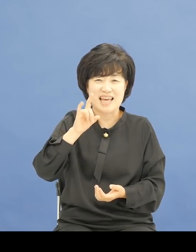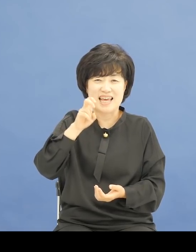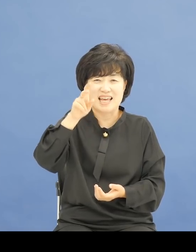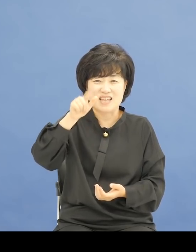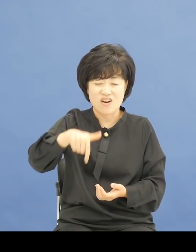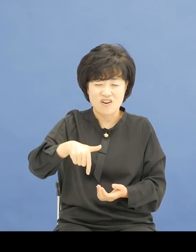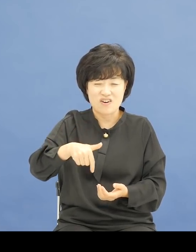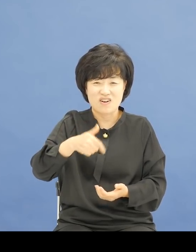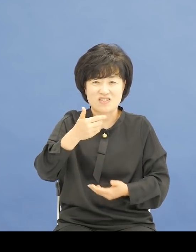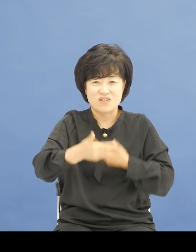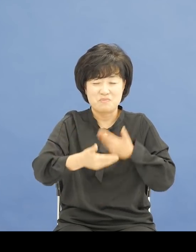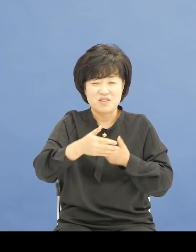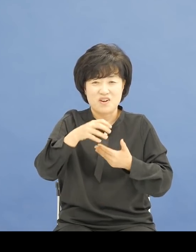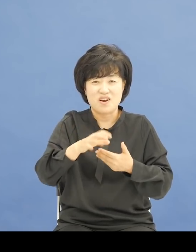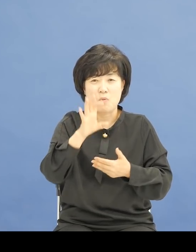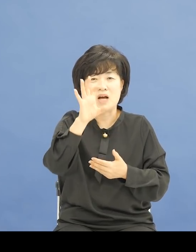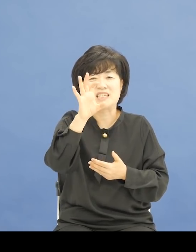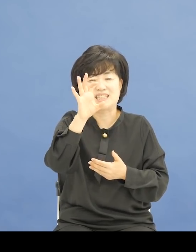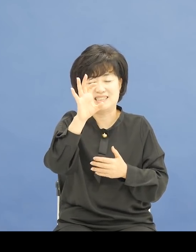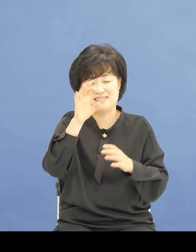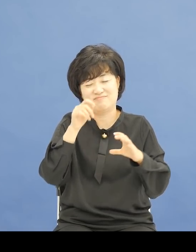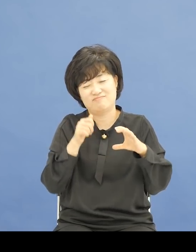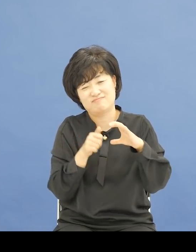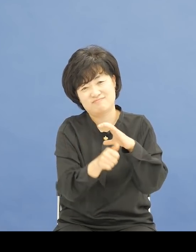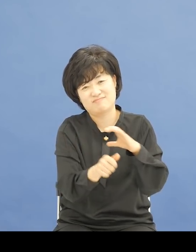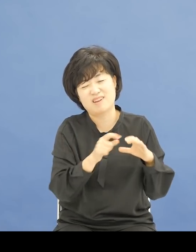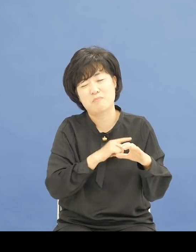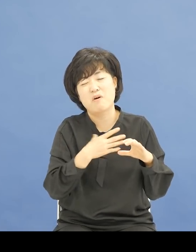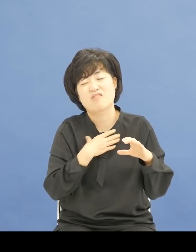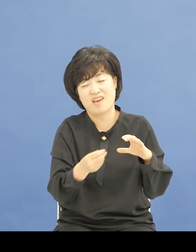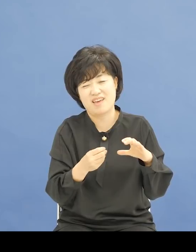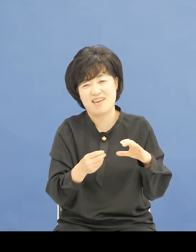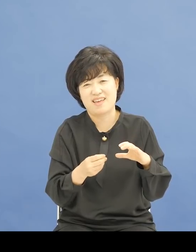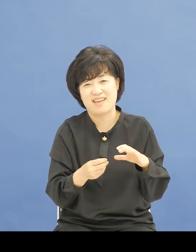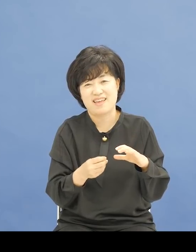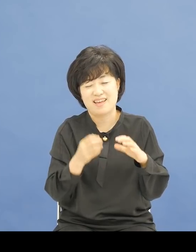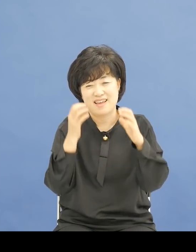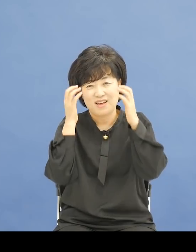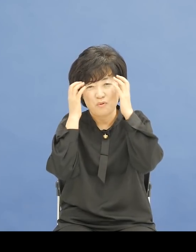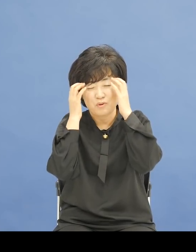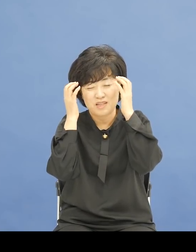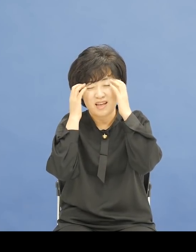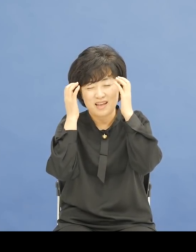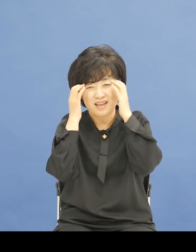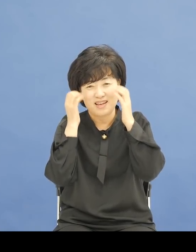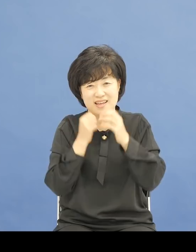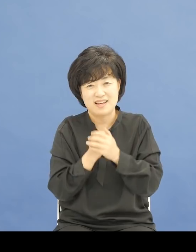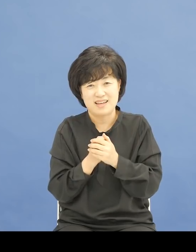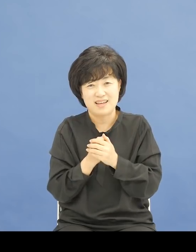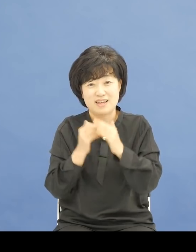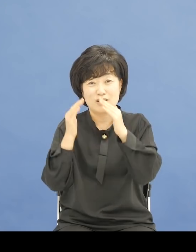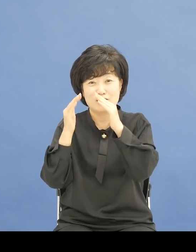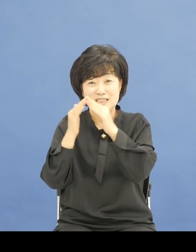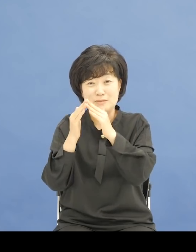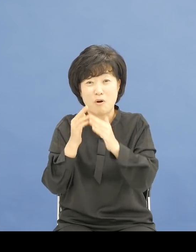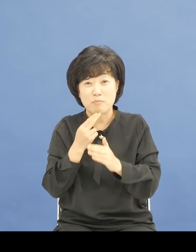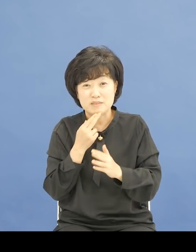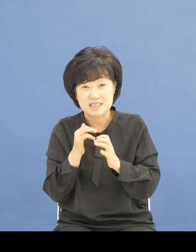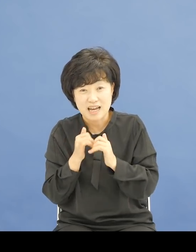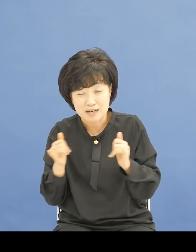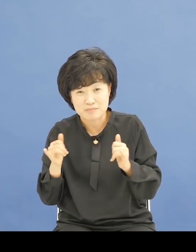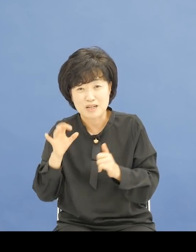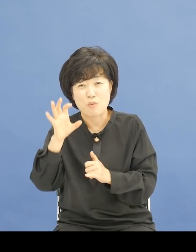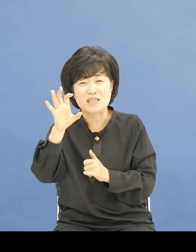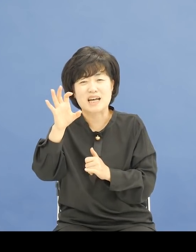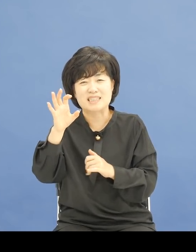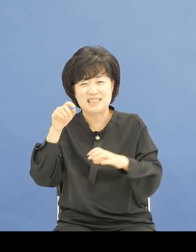들어가서 거기가 가장 편한 곳이었군요. 네, 제일 편한 곳이었습니다. 고생들을 좀 많이 하셨네요. 그래서 그 집이 없는 분들이 주로 맞습니다.